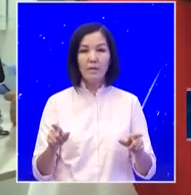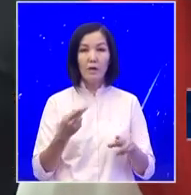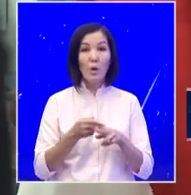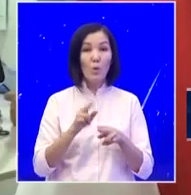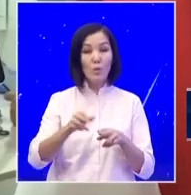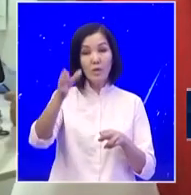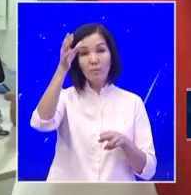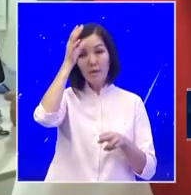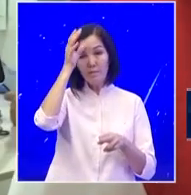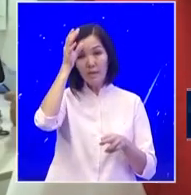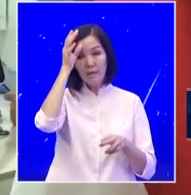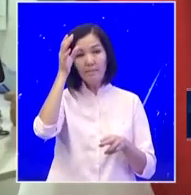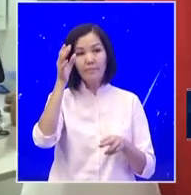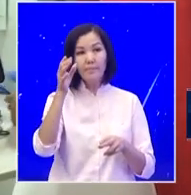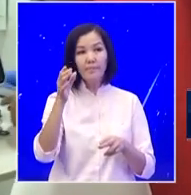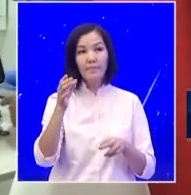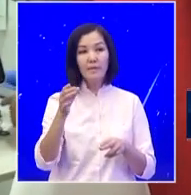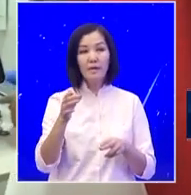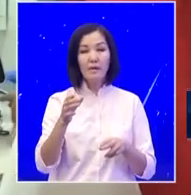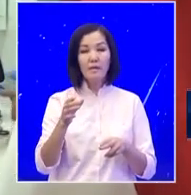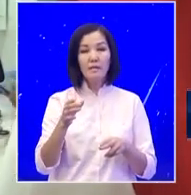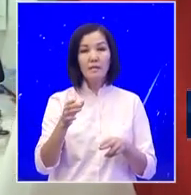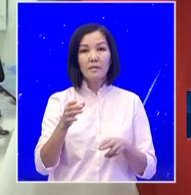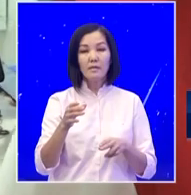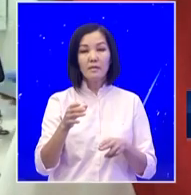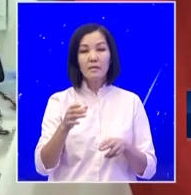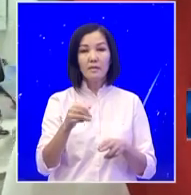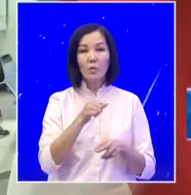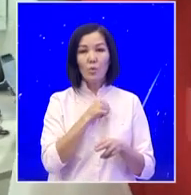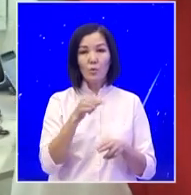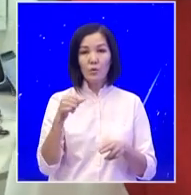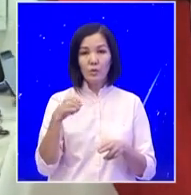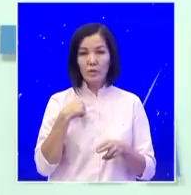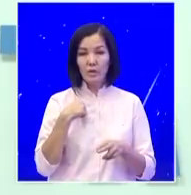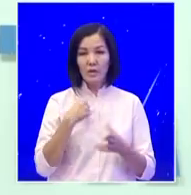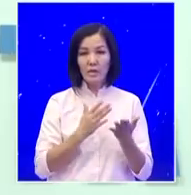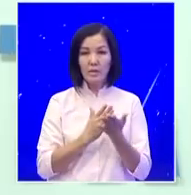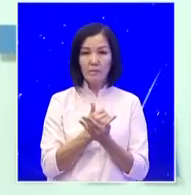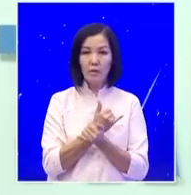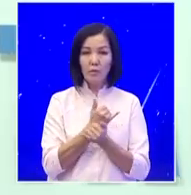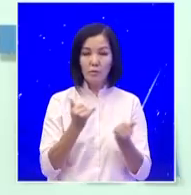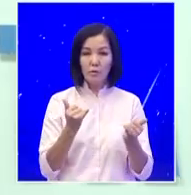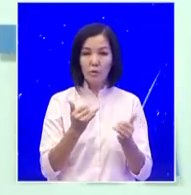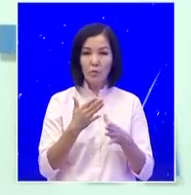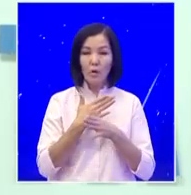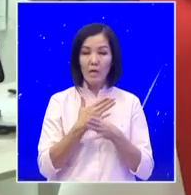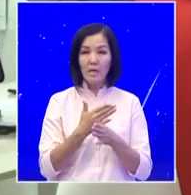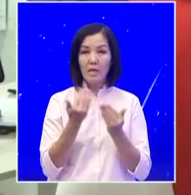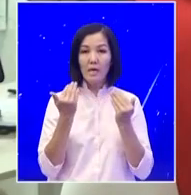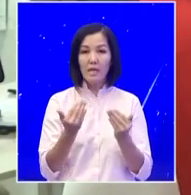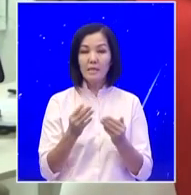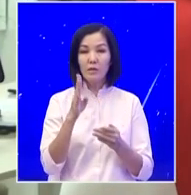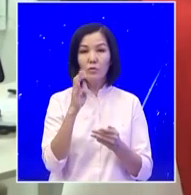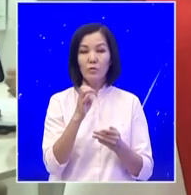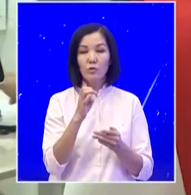білімді, жаңағы креативті мамандар. Өзіне өзі қызмет көрсету бұрышы арқылы еріктілер қазіргі таңда